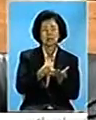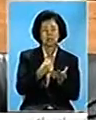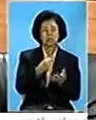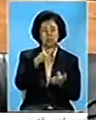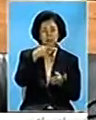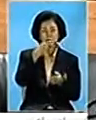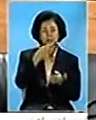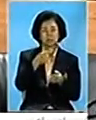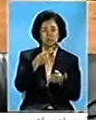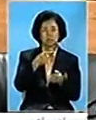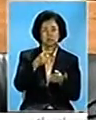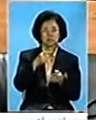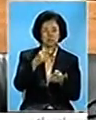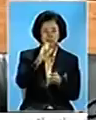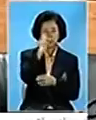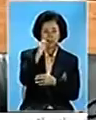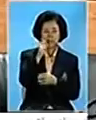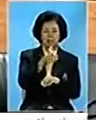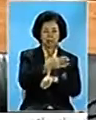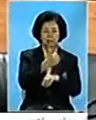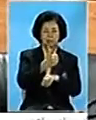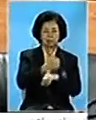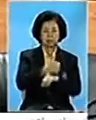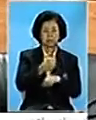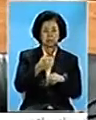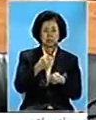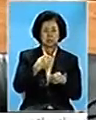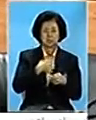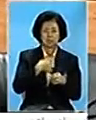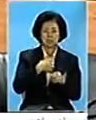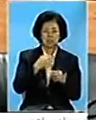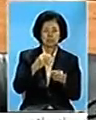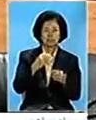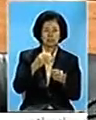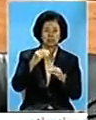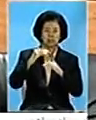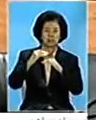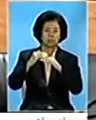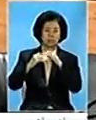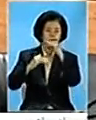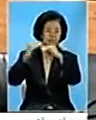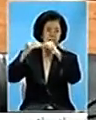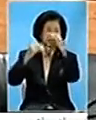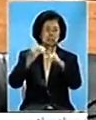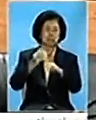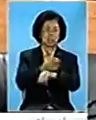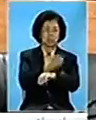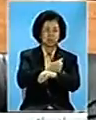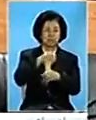สภาพัฒนาการเมืองมีขึ้นมาเนี่ยเพื่อต้องการพัฒนาการเมืองในบ้านเราเป็นไปในทิศทางที่ดีขึ้น